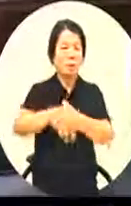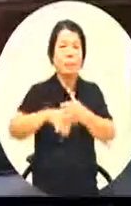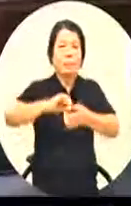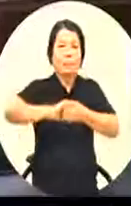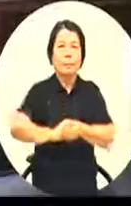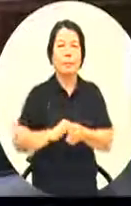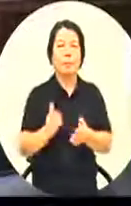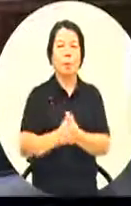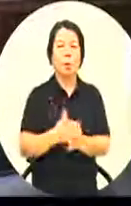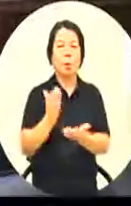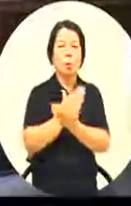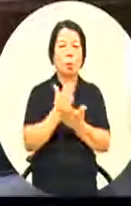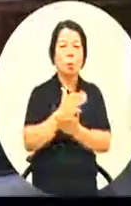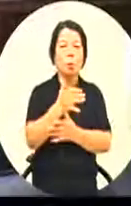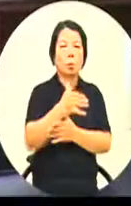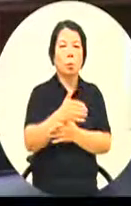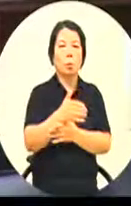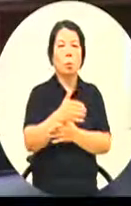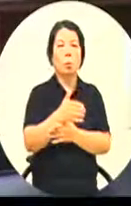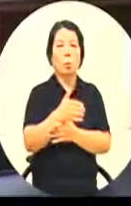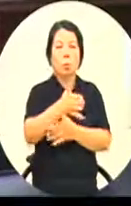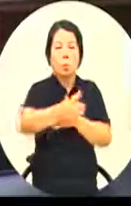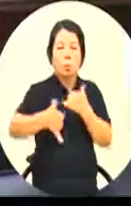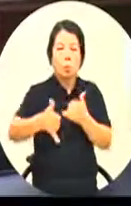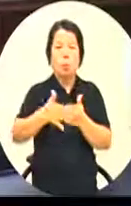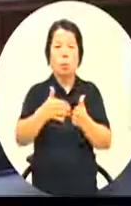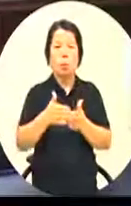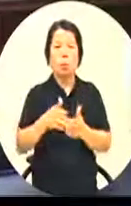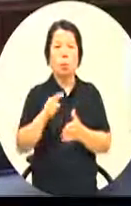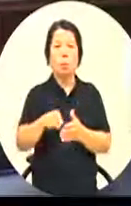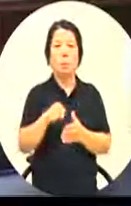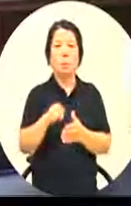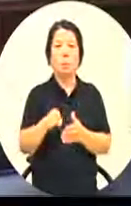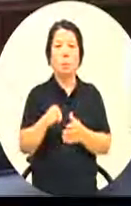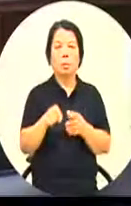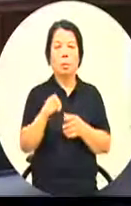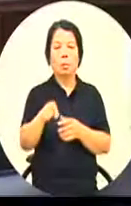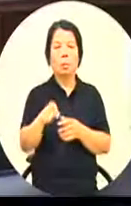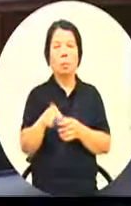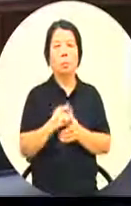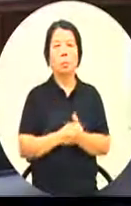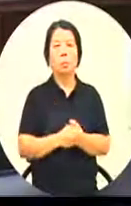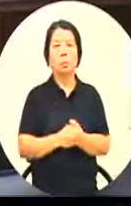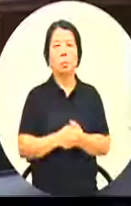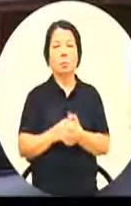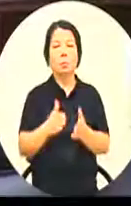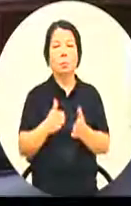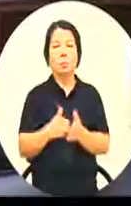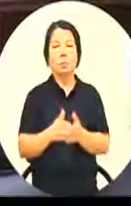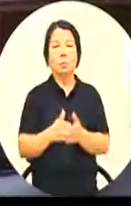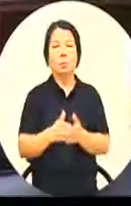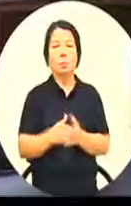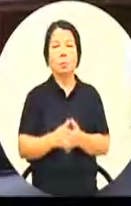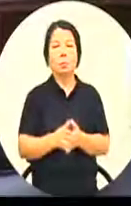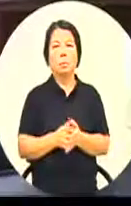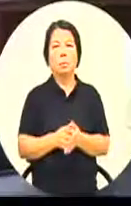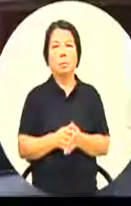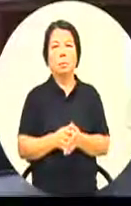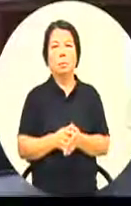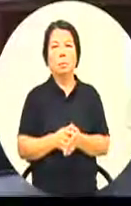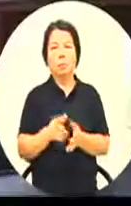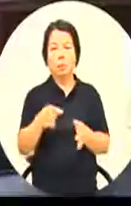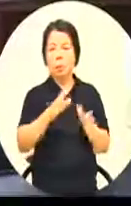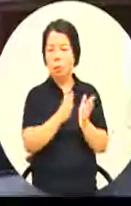个评审委员即将担任评审委的那个委员就已经讲了，这个已经处理